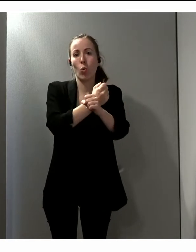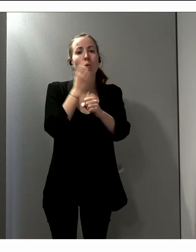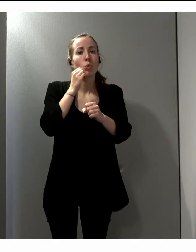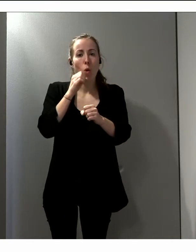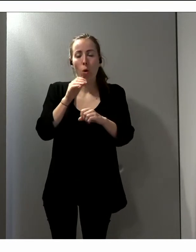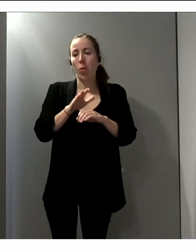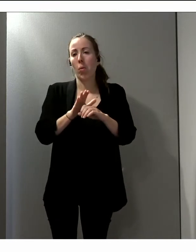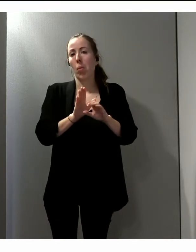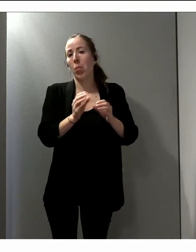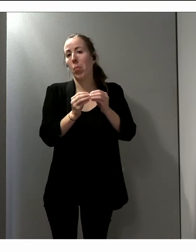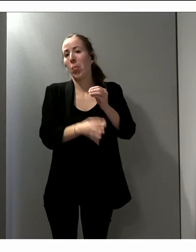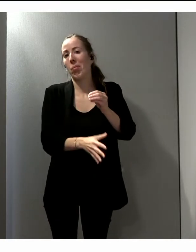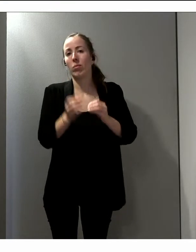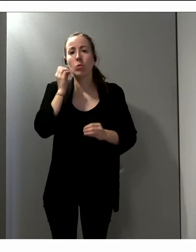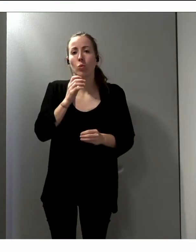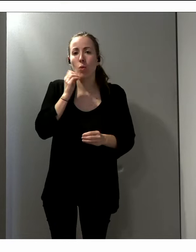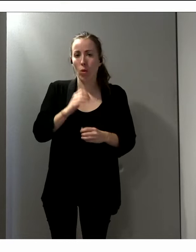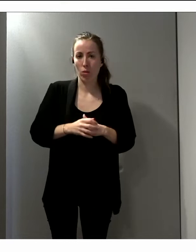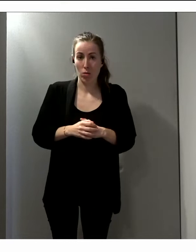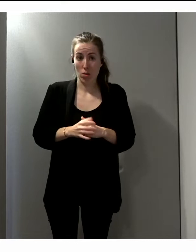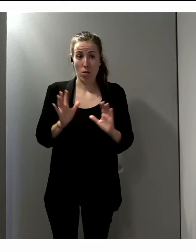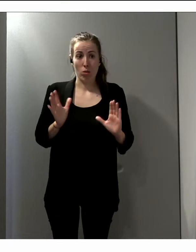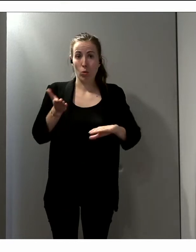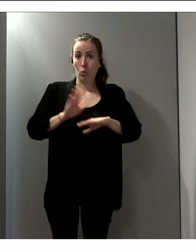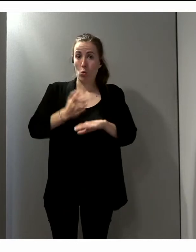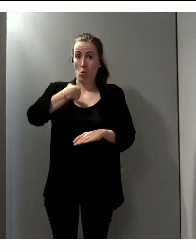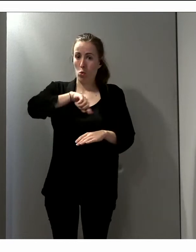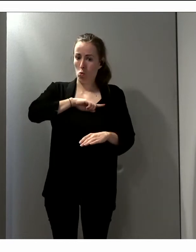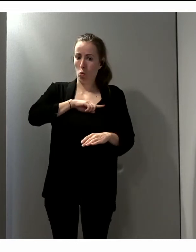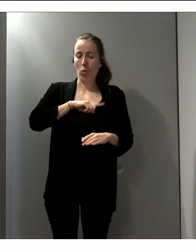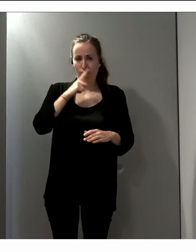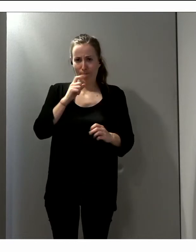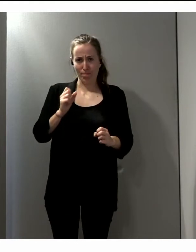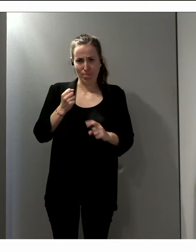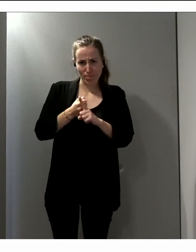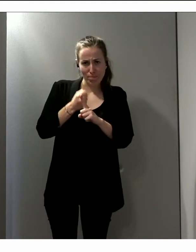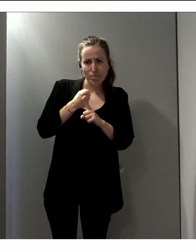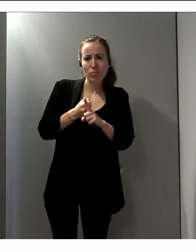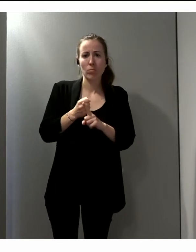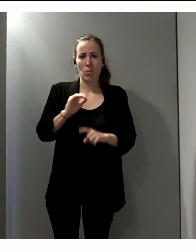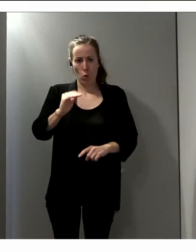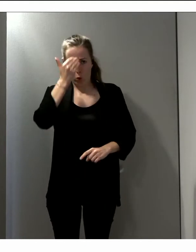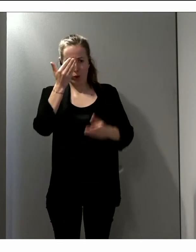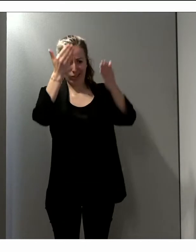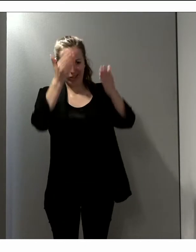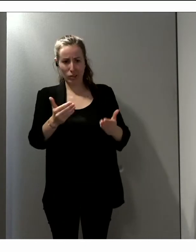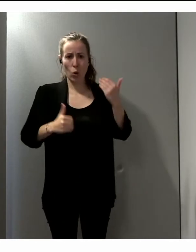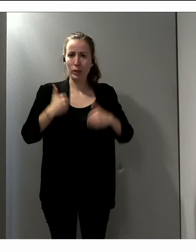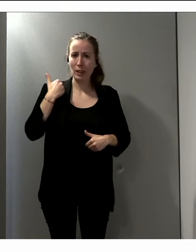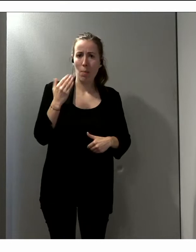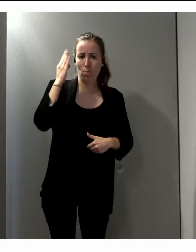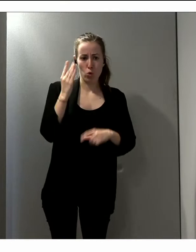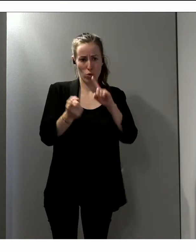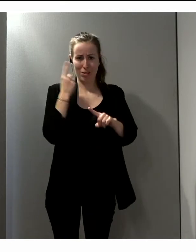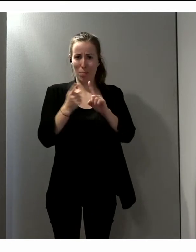Pourtant, pour nous, il est très clair que ce droit à la reconnaissance du handicap, ce droit à la prise en compte des besoins